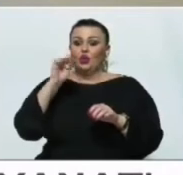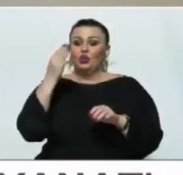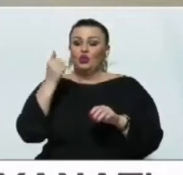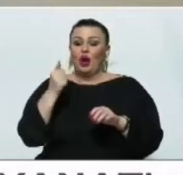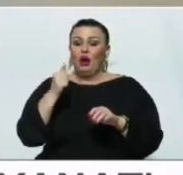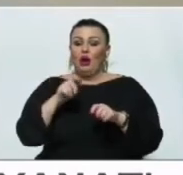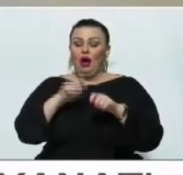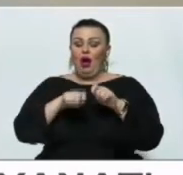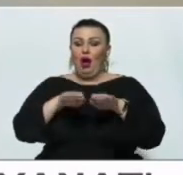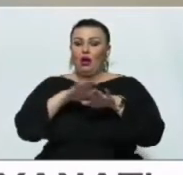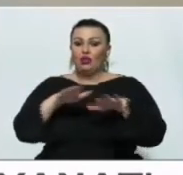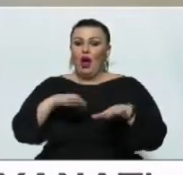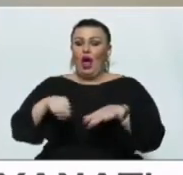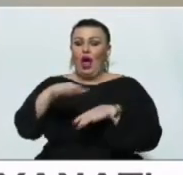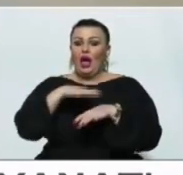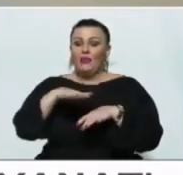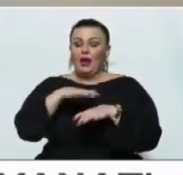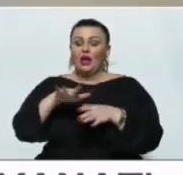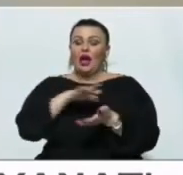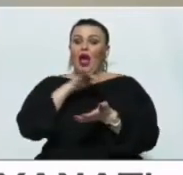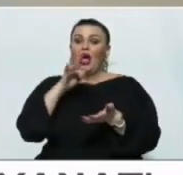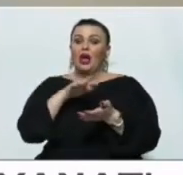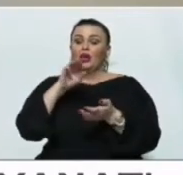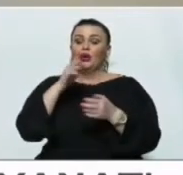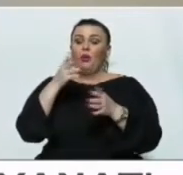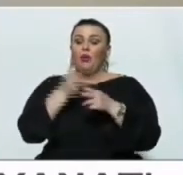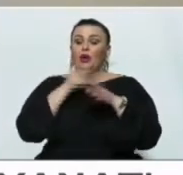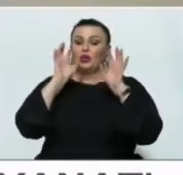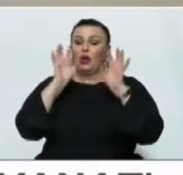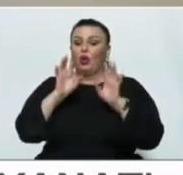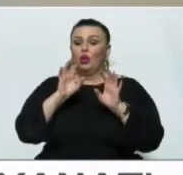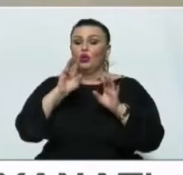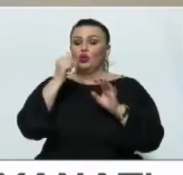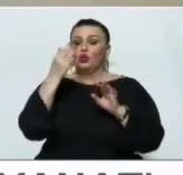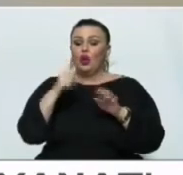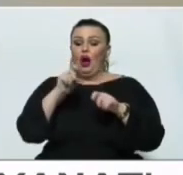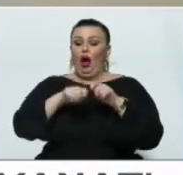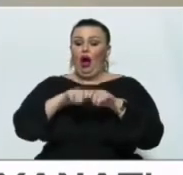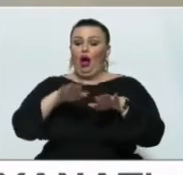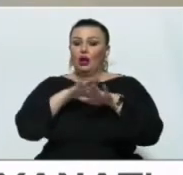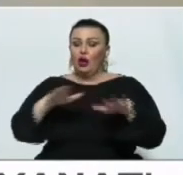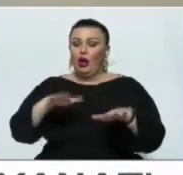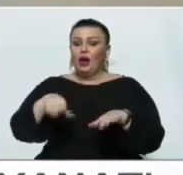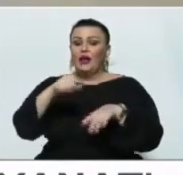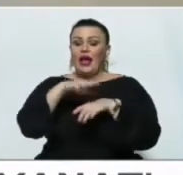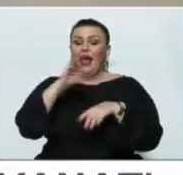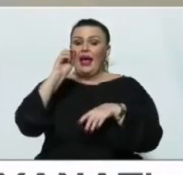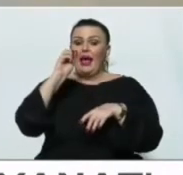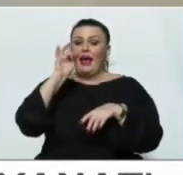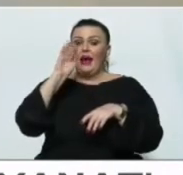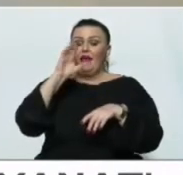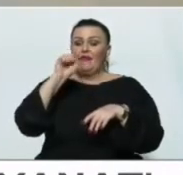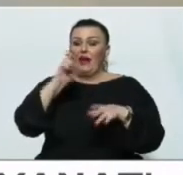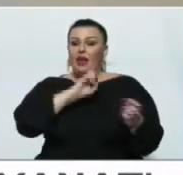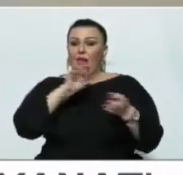Qarabağ xalçalarını Ermənistana, məhz İrəvan şəhərinə aparıblar və artıq 2021-ci ilin fevral ayının 20-sində, yəni 2 gündən